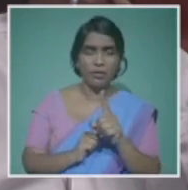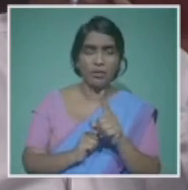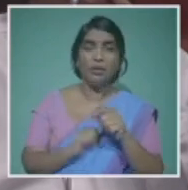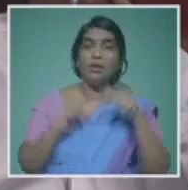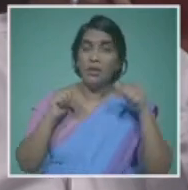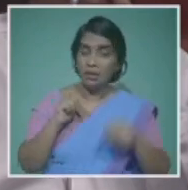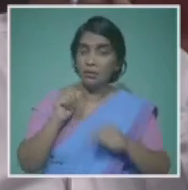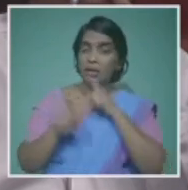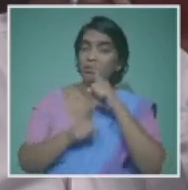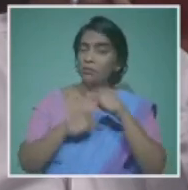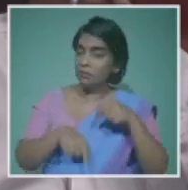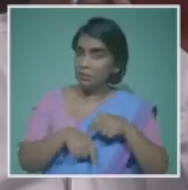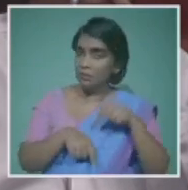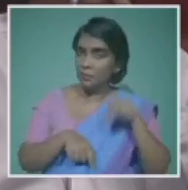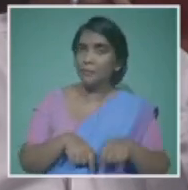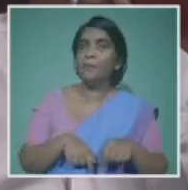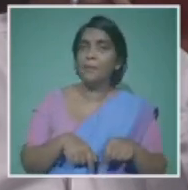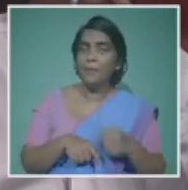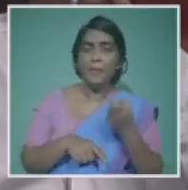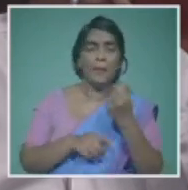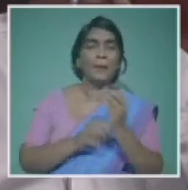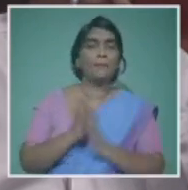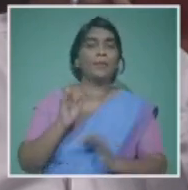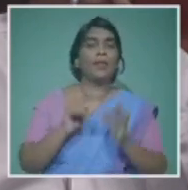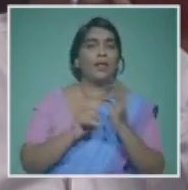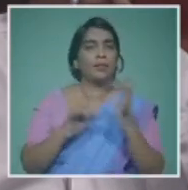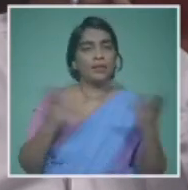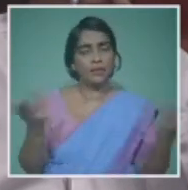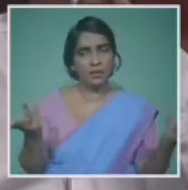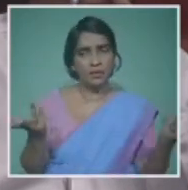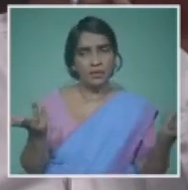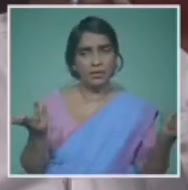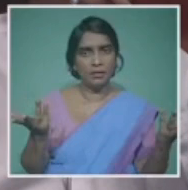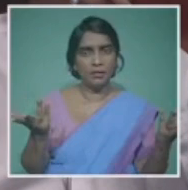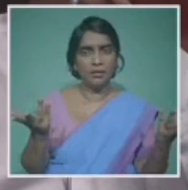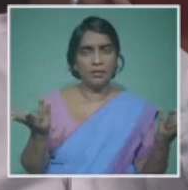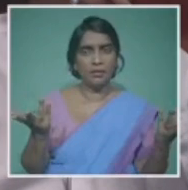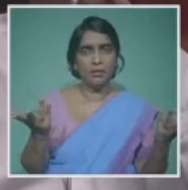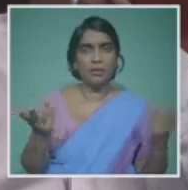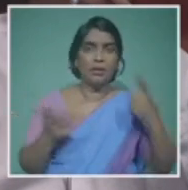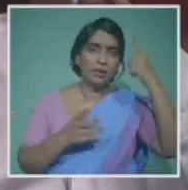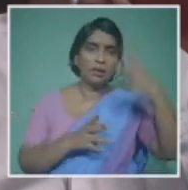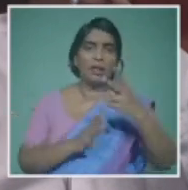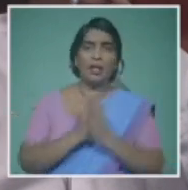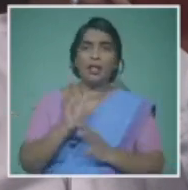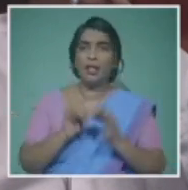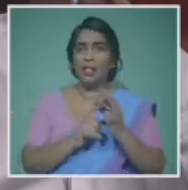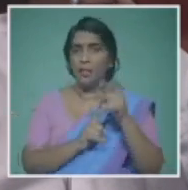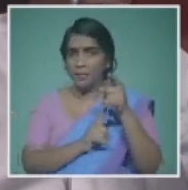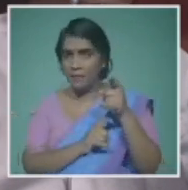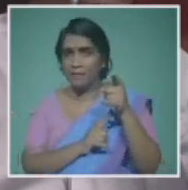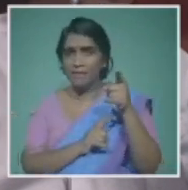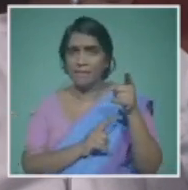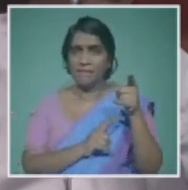දැන් මේ කතා කරන වෙලාවත් මුදල් හැම තිවරයක් නැහැ. නියෝජ්‍ය හැම තිවරය හරි ඉන්නවද?